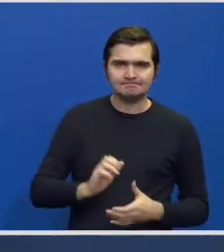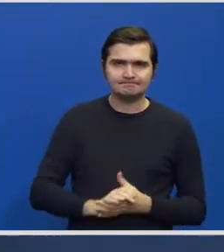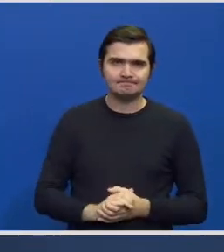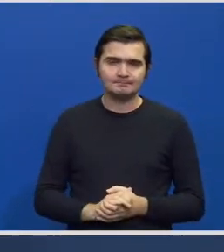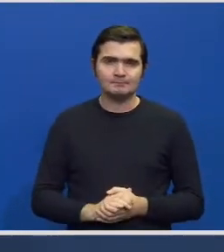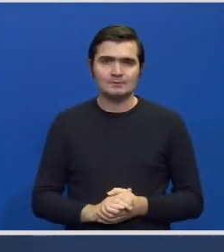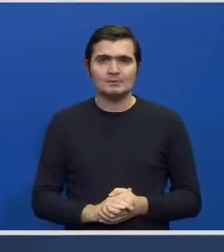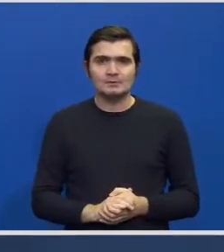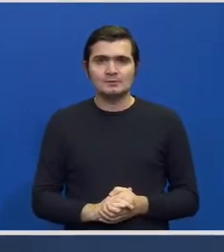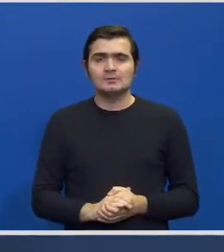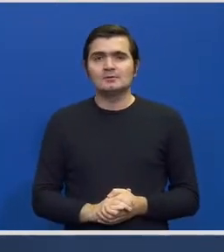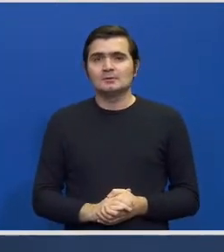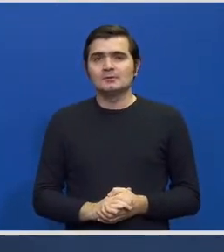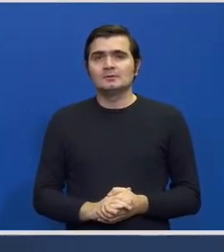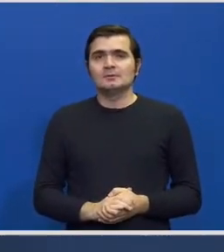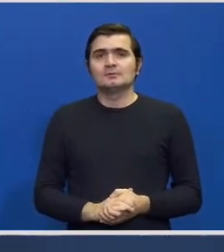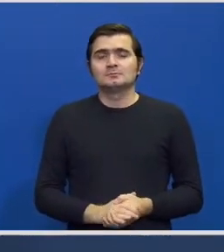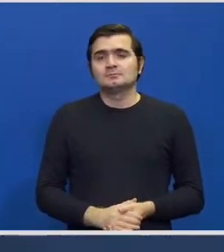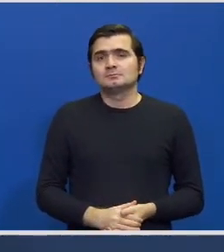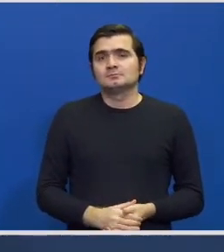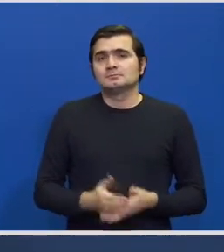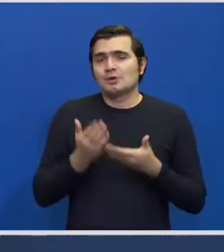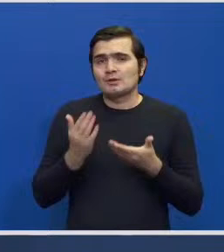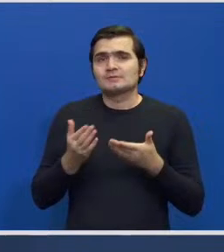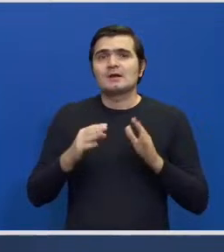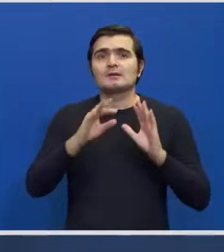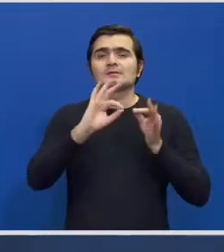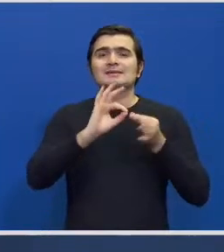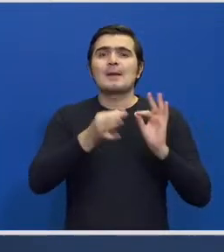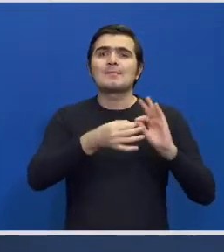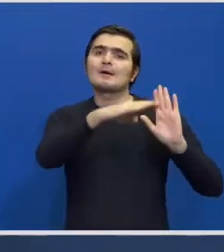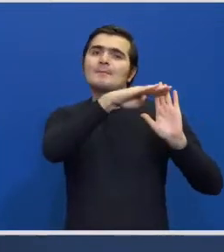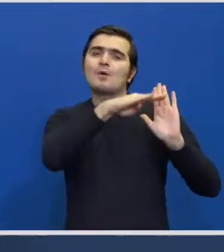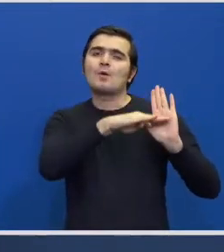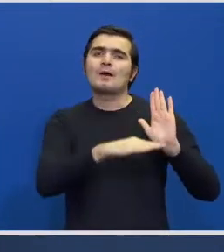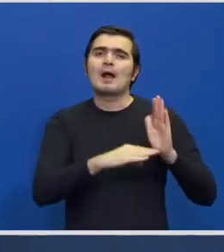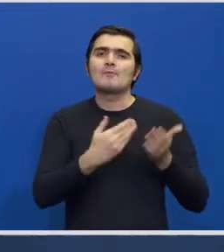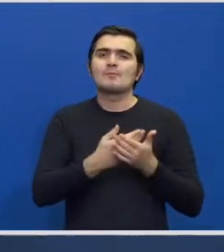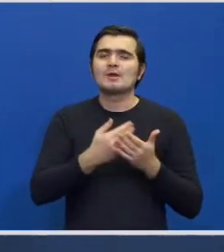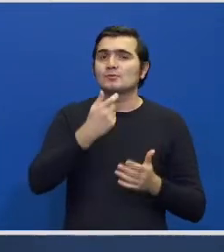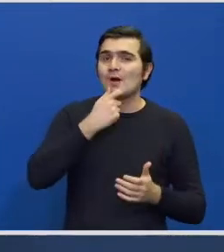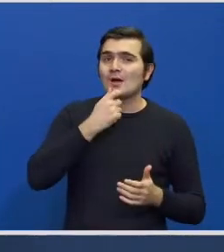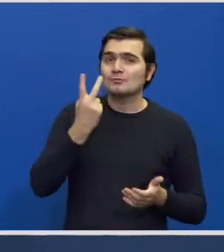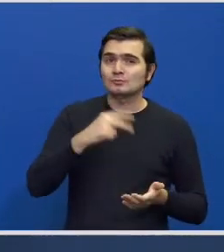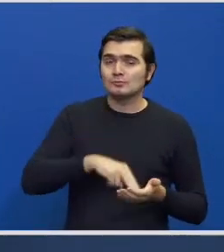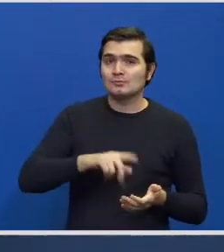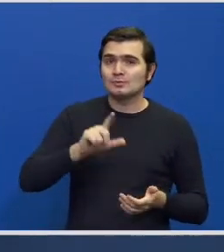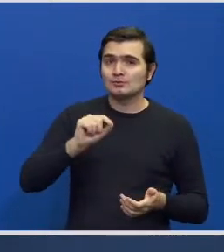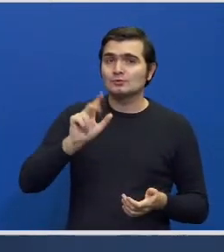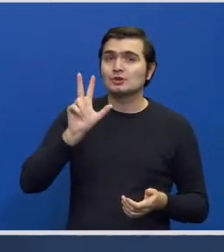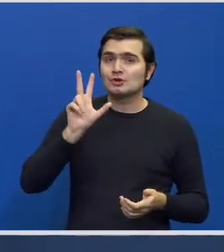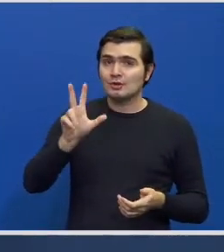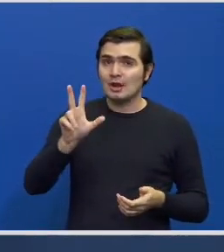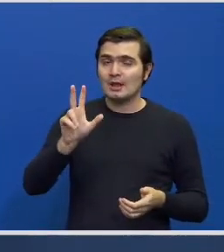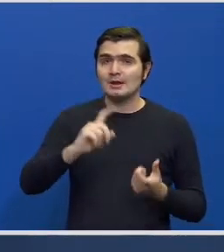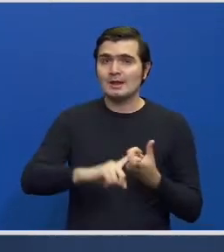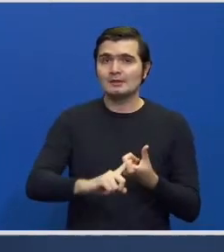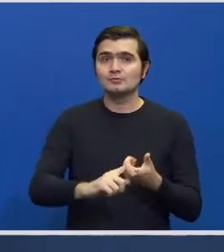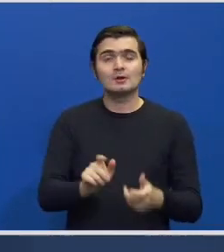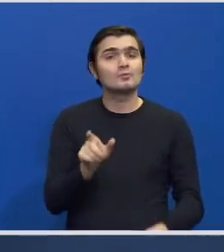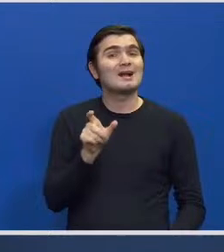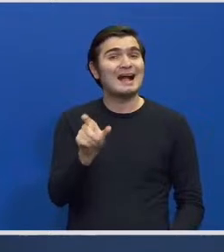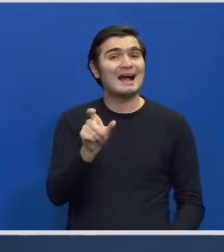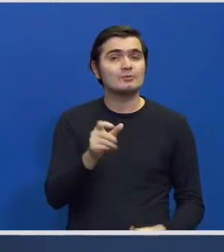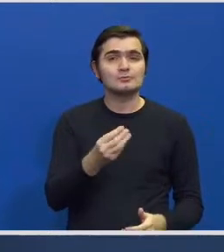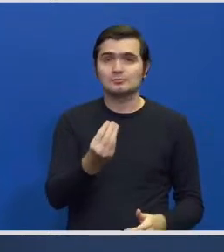fonduri europene și cu aceasta practic programul pentru anul